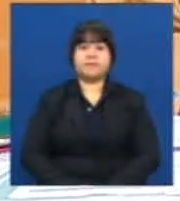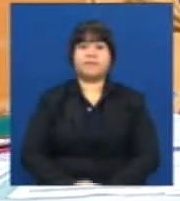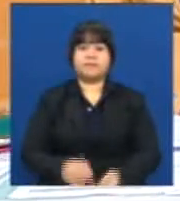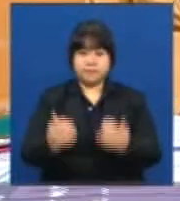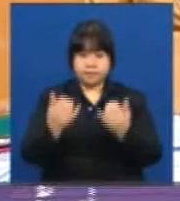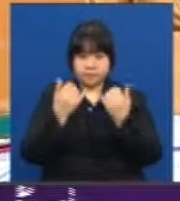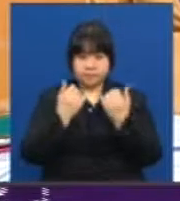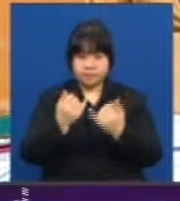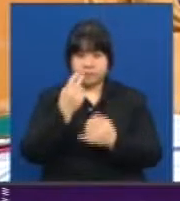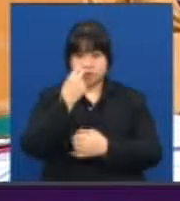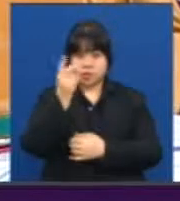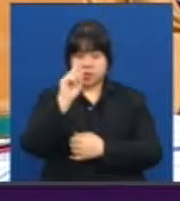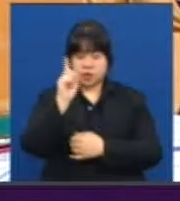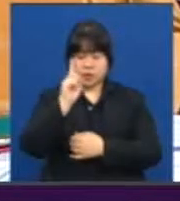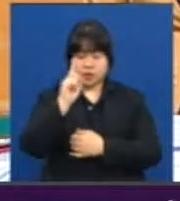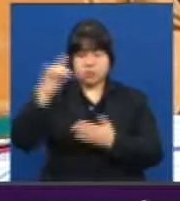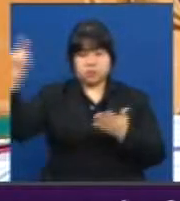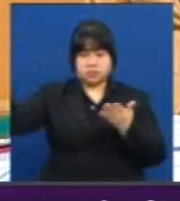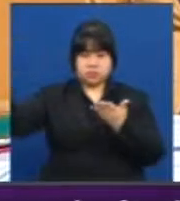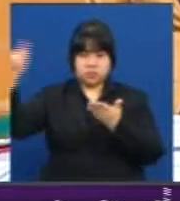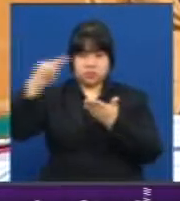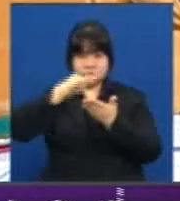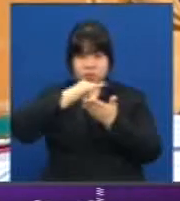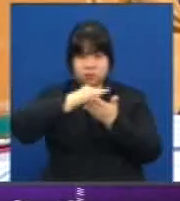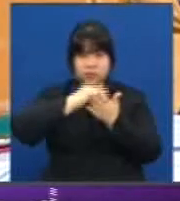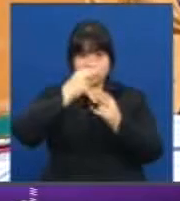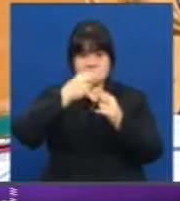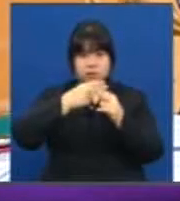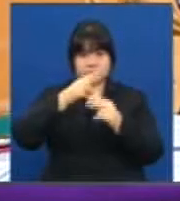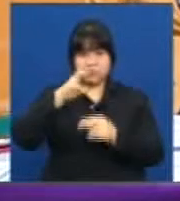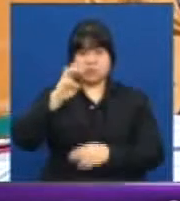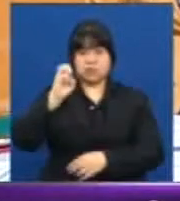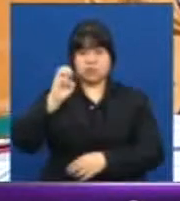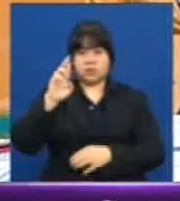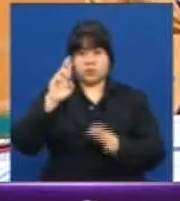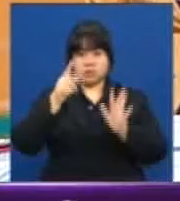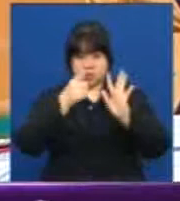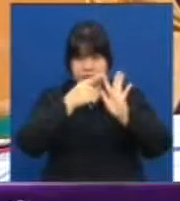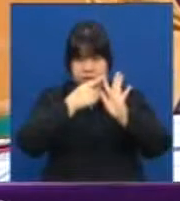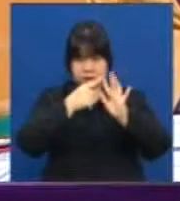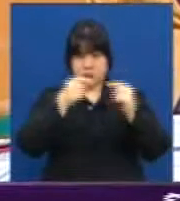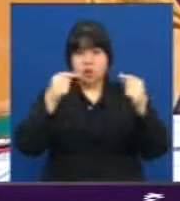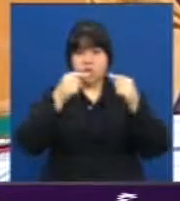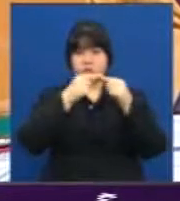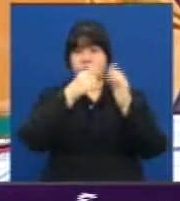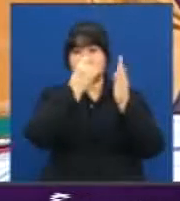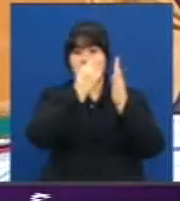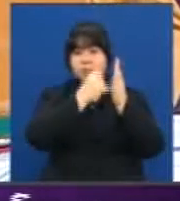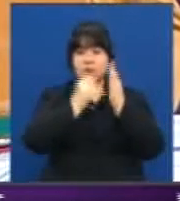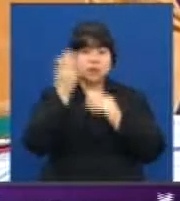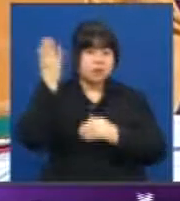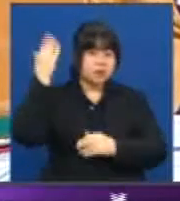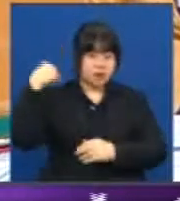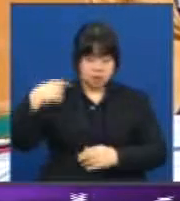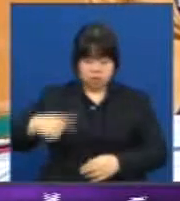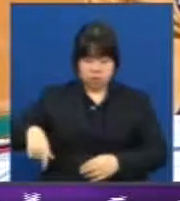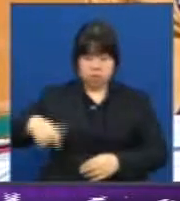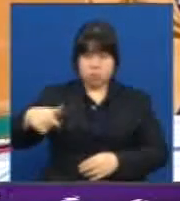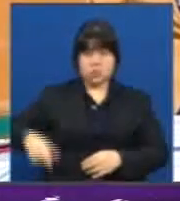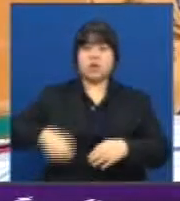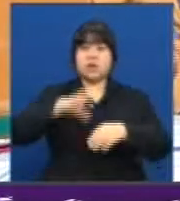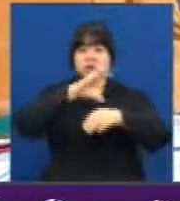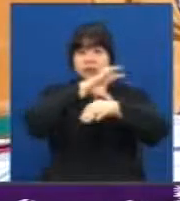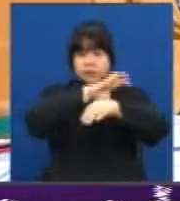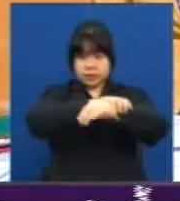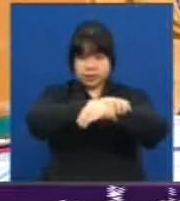ออกมาช่วงนี้นะคะมาดูบรรยากาศการเดินทางกลับของนายวีระสมความคิดค่าซึ่งเป็นหนึ่งในผู้ต้องหาศาลกัมพูชาที่ถูกพิพากษาความ